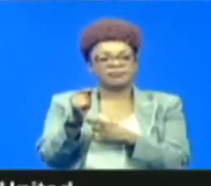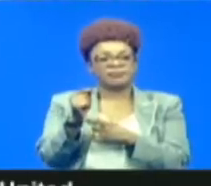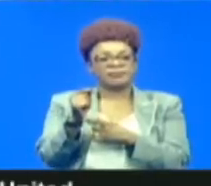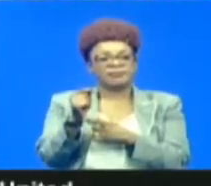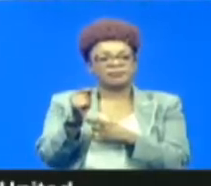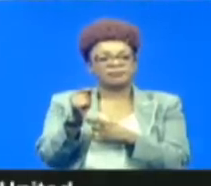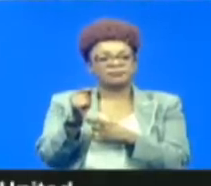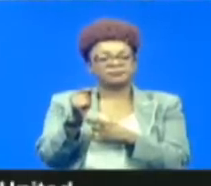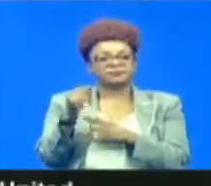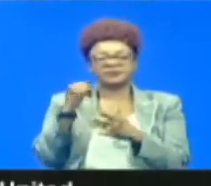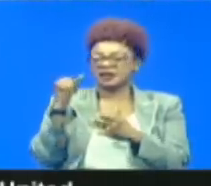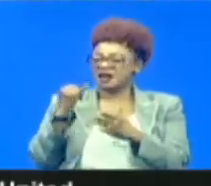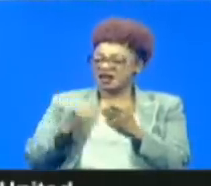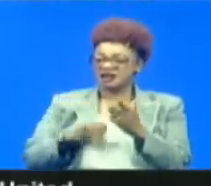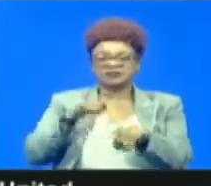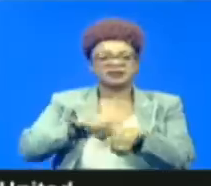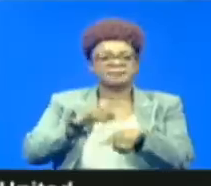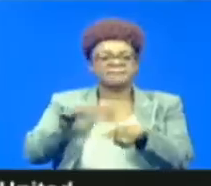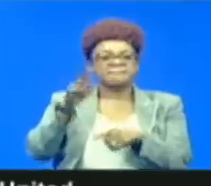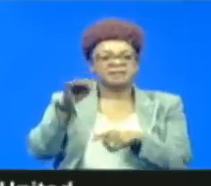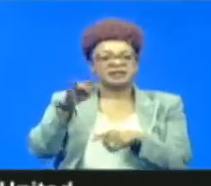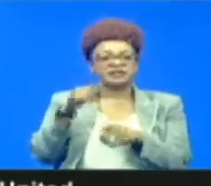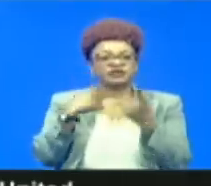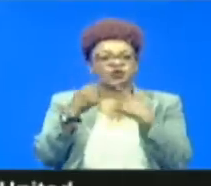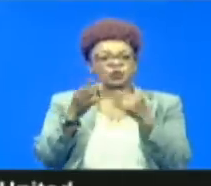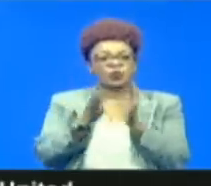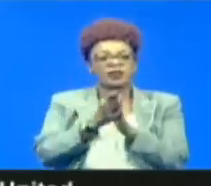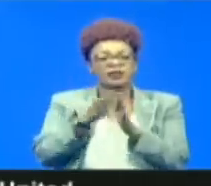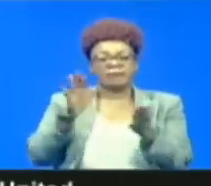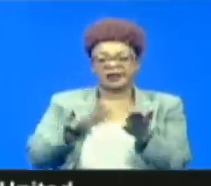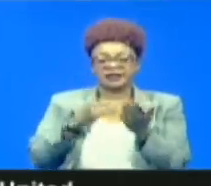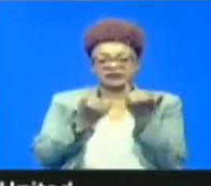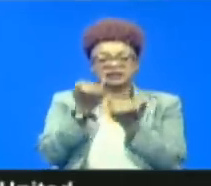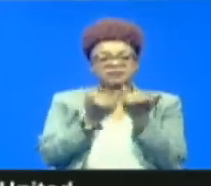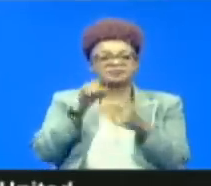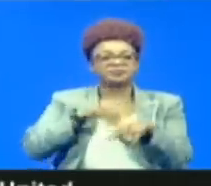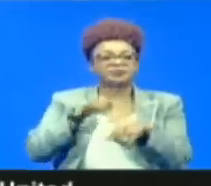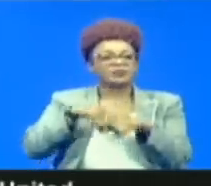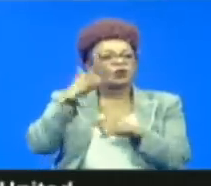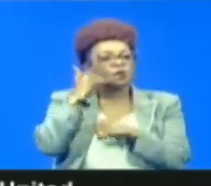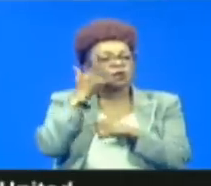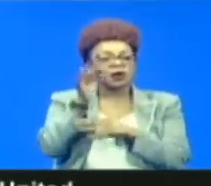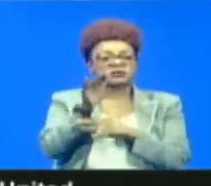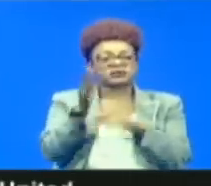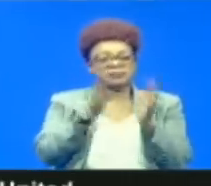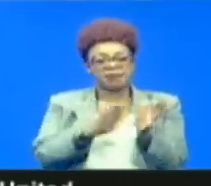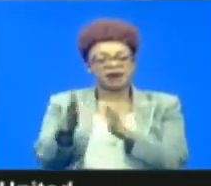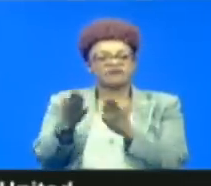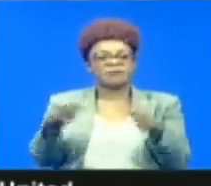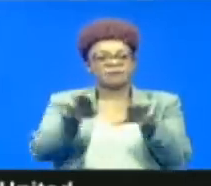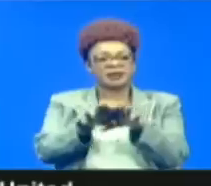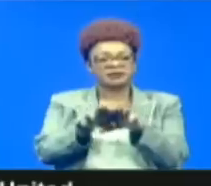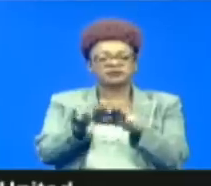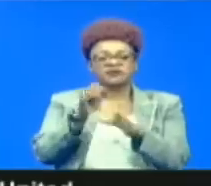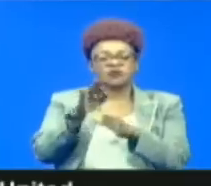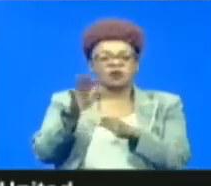Mara ya mwisho marehemu Mary Wambui alizungumza na mamake ilikuwa ni Jumamosi alipopiga kuulizia mipango ya mazishi ya ami